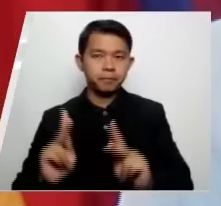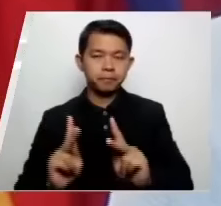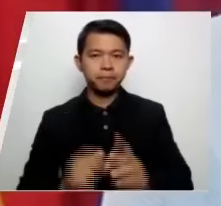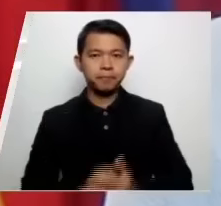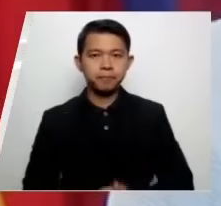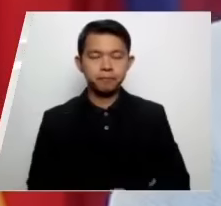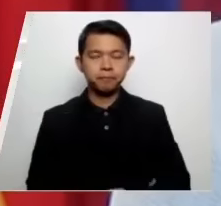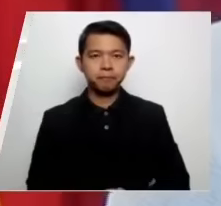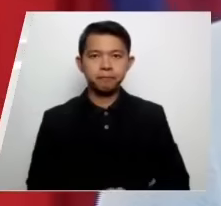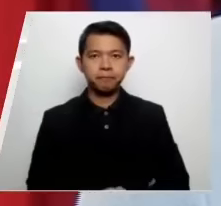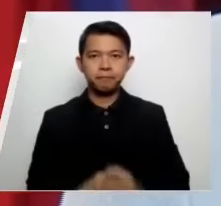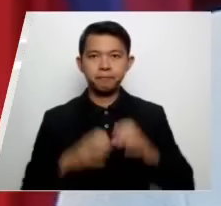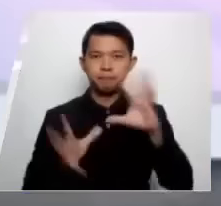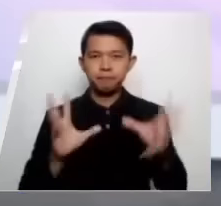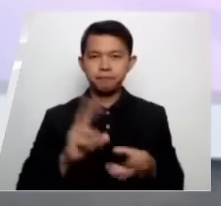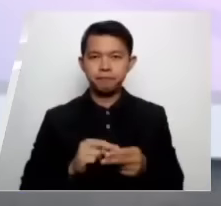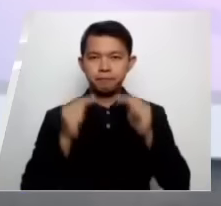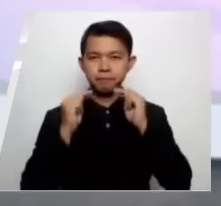ang inyong saksi.